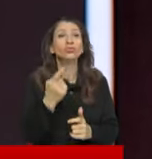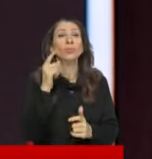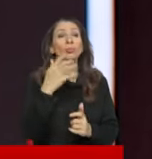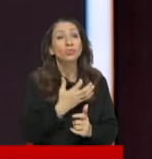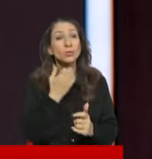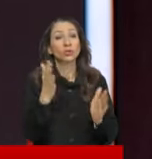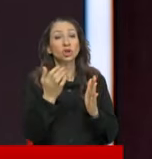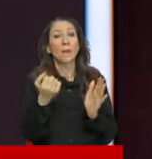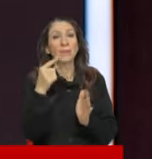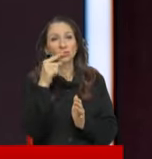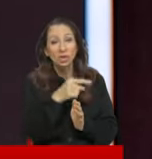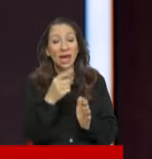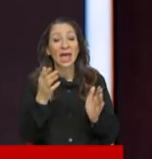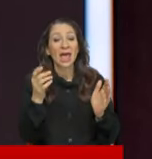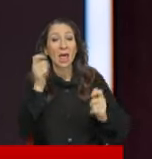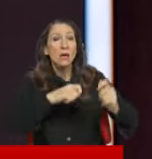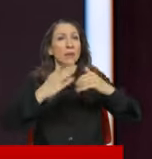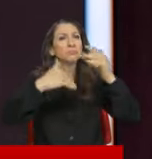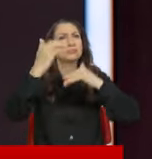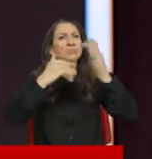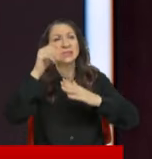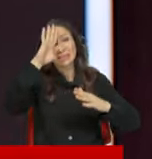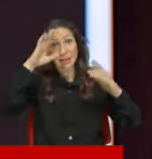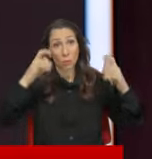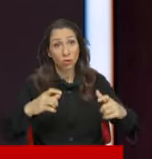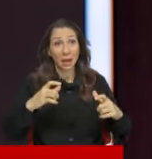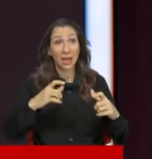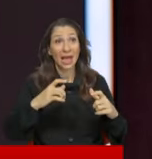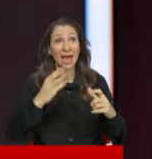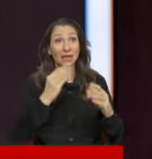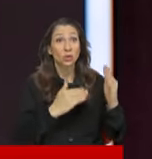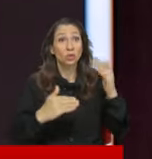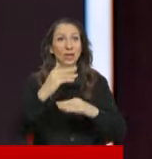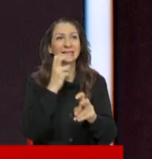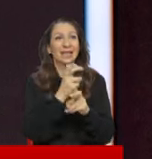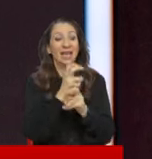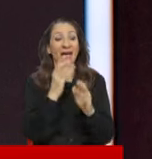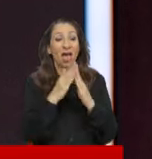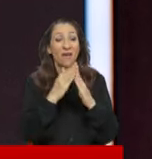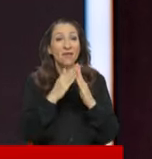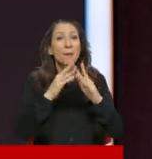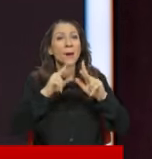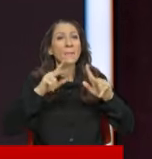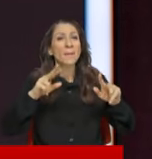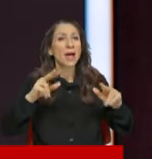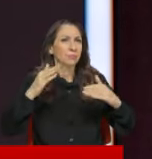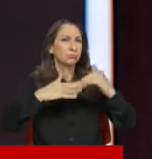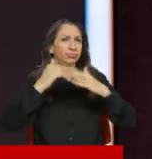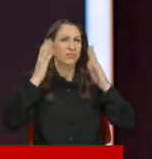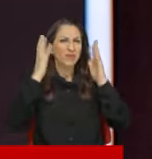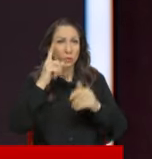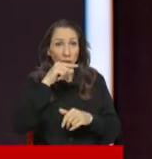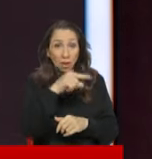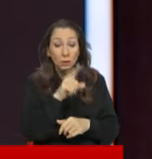anda küçükçekmecem Yapı stoku itibariyle İstanbul'da Eee en yüksek riskli Yapı stokuna sahip olan ilk ilçedir